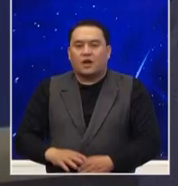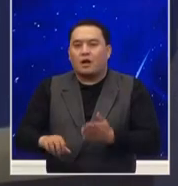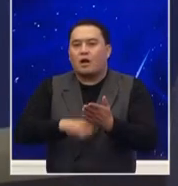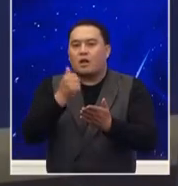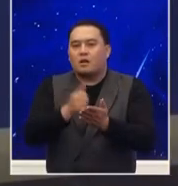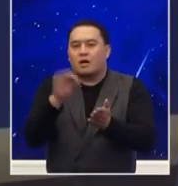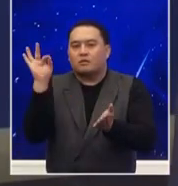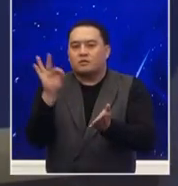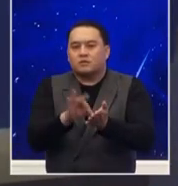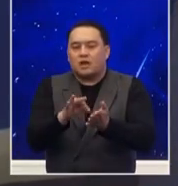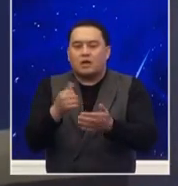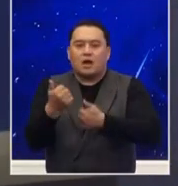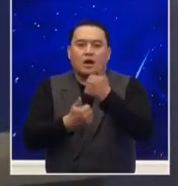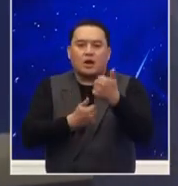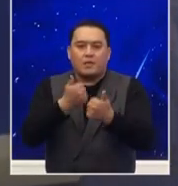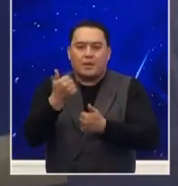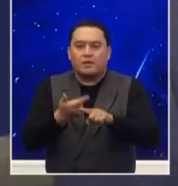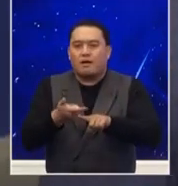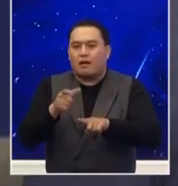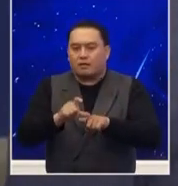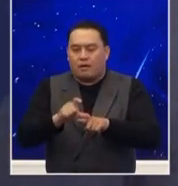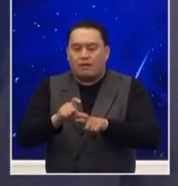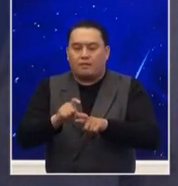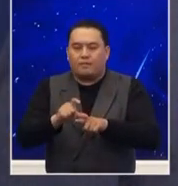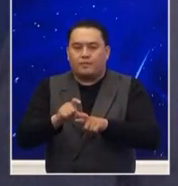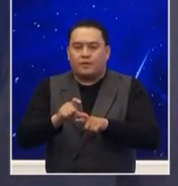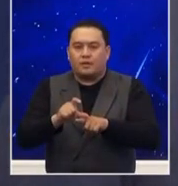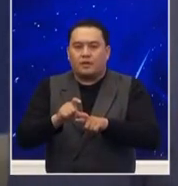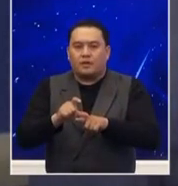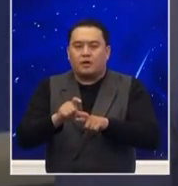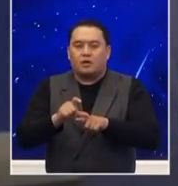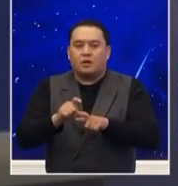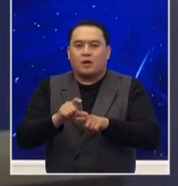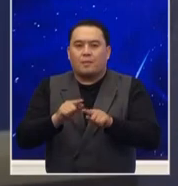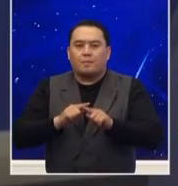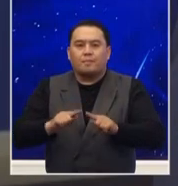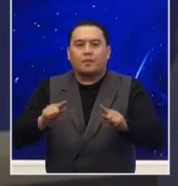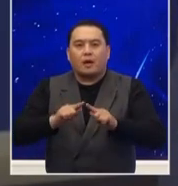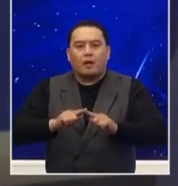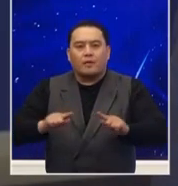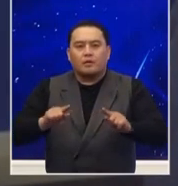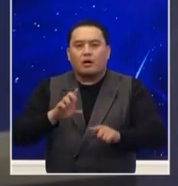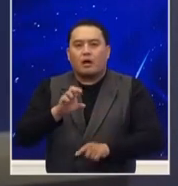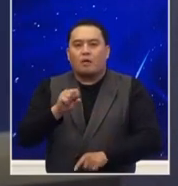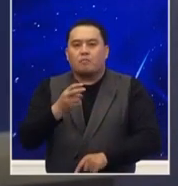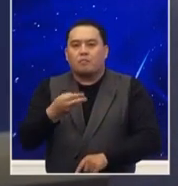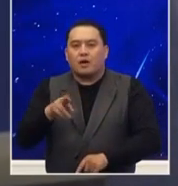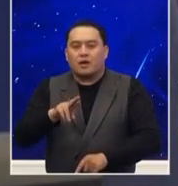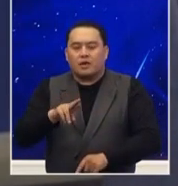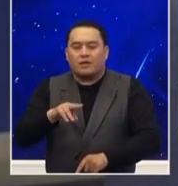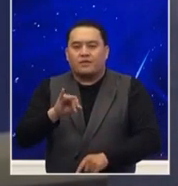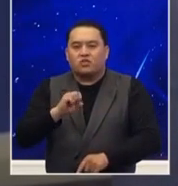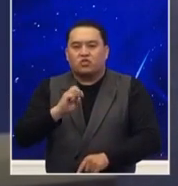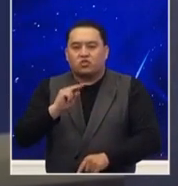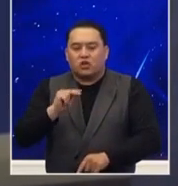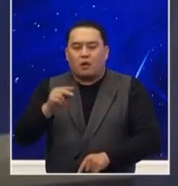Основная цель данной Олимпиады – это привитие идей Бейсена Абаевича в области журналистики к